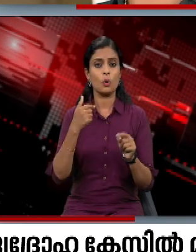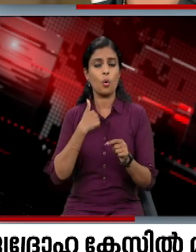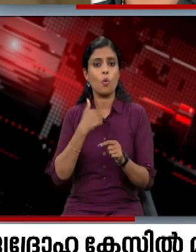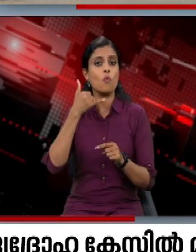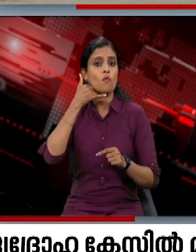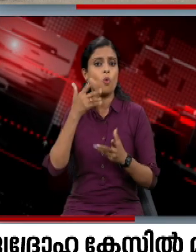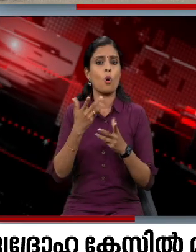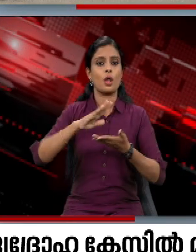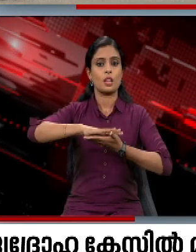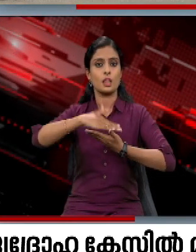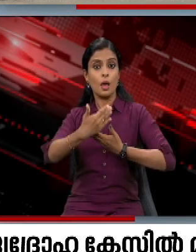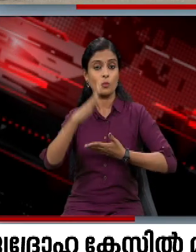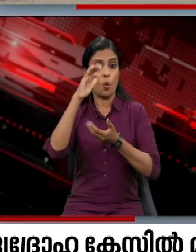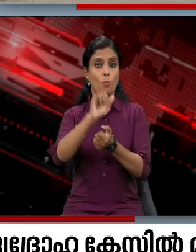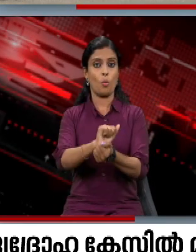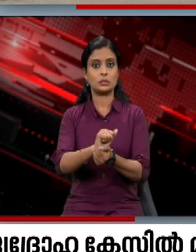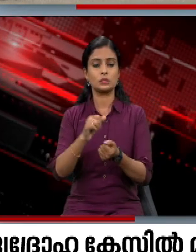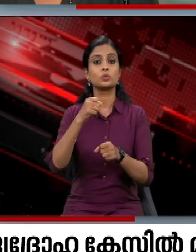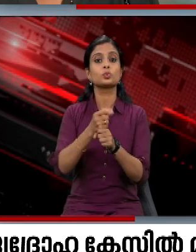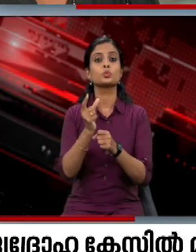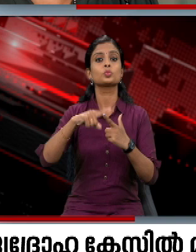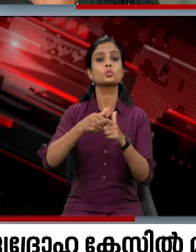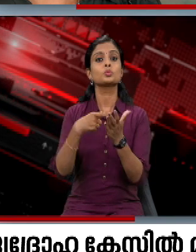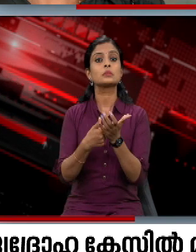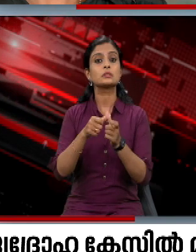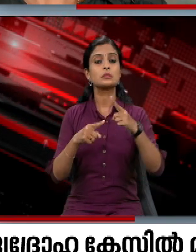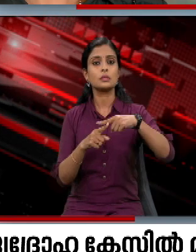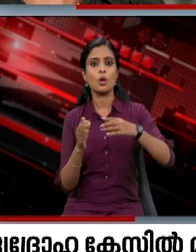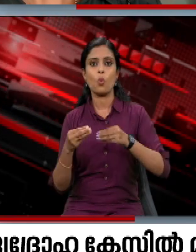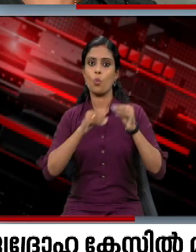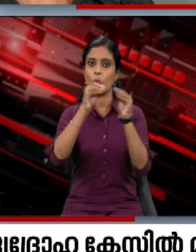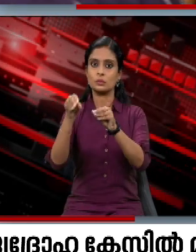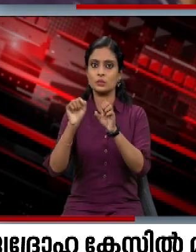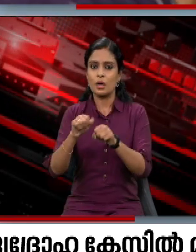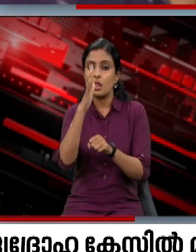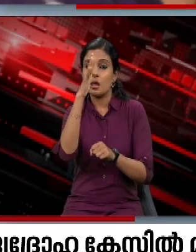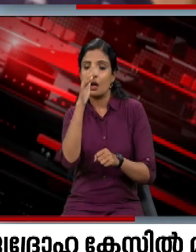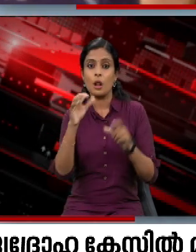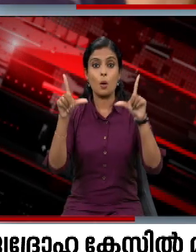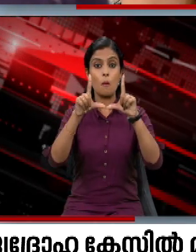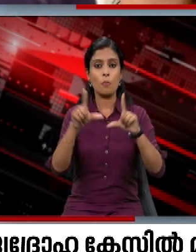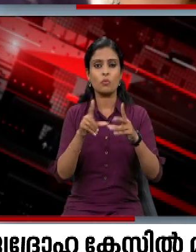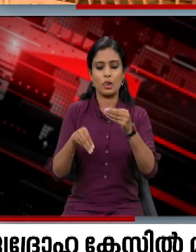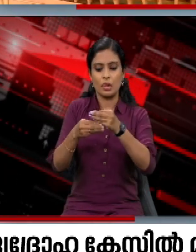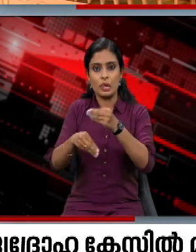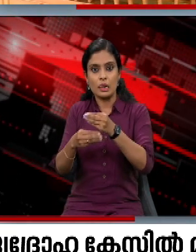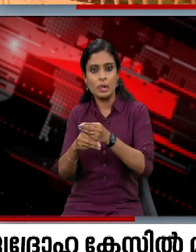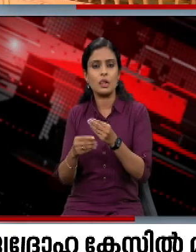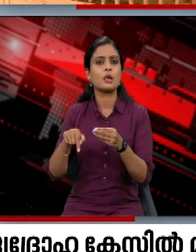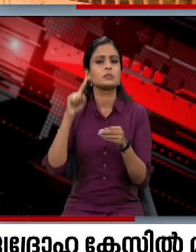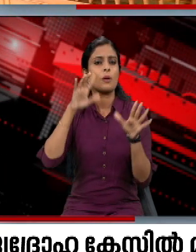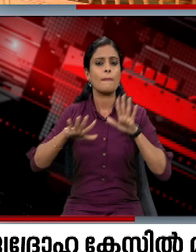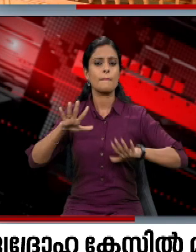എല്ലാം കസ്റ്റഡിയിലെടുത്തത് ഗുജറാത്തിൽ പരിശോധനയ്ക്ക് അയച്ചത് വ്യാജ തെളിവുകൾ തിരികെ കയറ്റാനുള്ള ഒരു ശ്രമത്തിന്റെ ഭാഗമാണെന്ന്